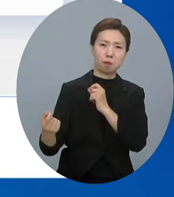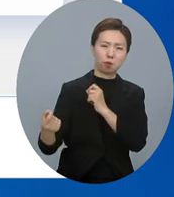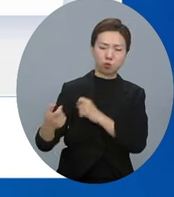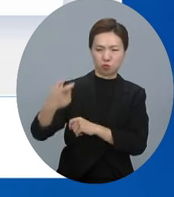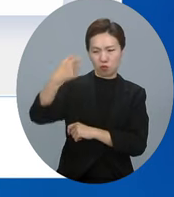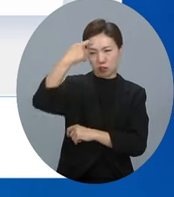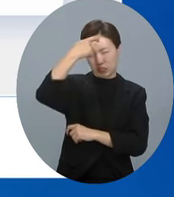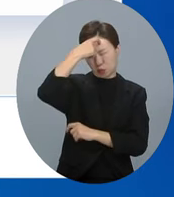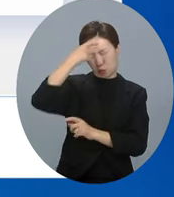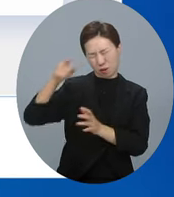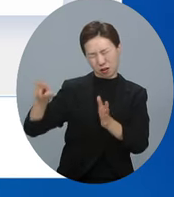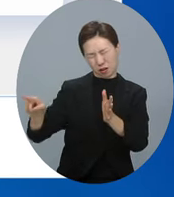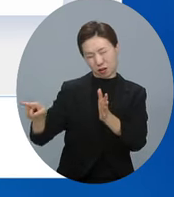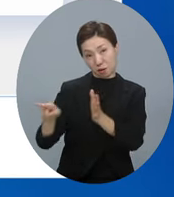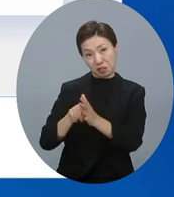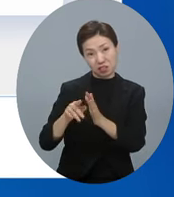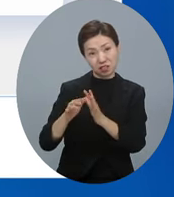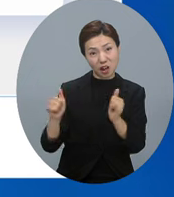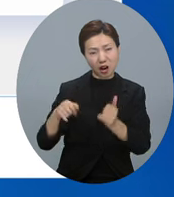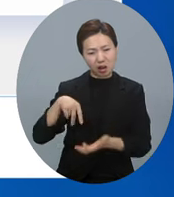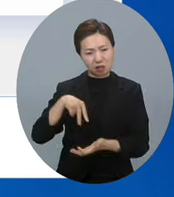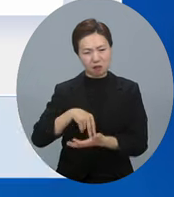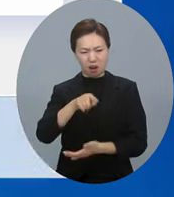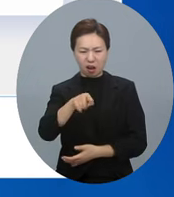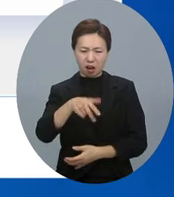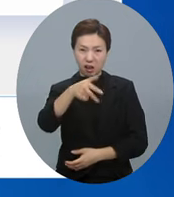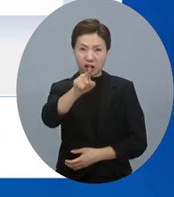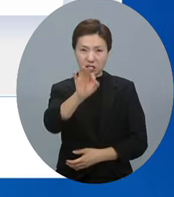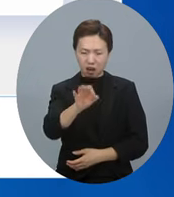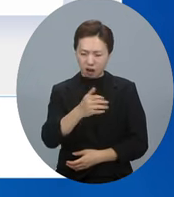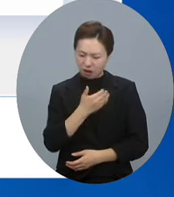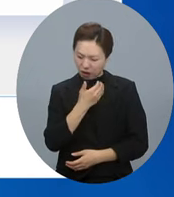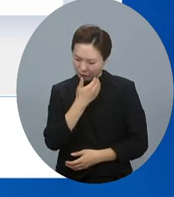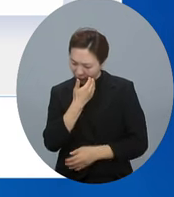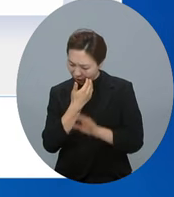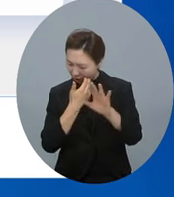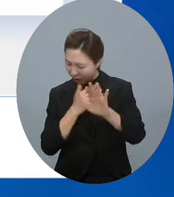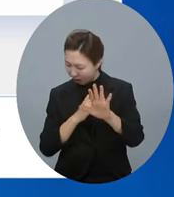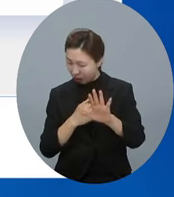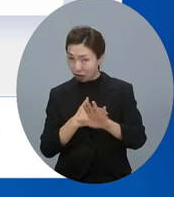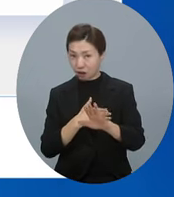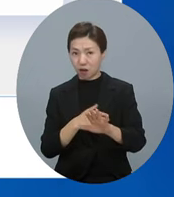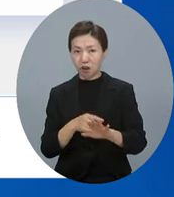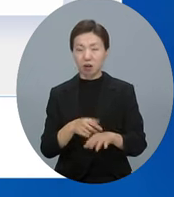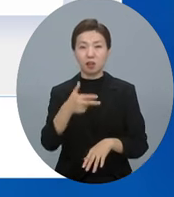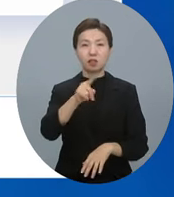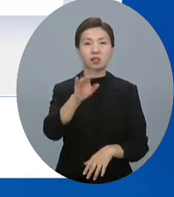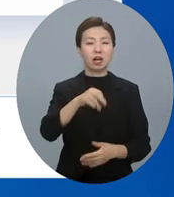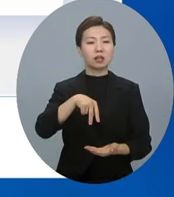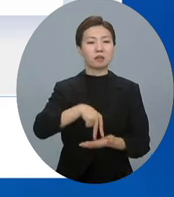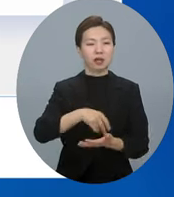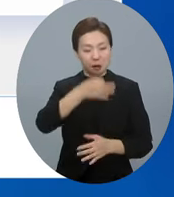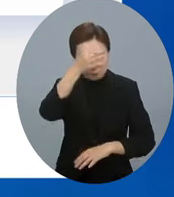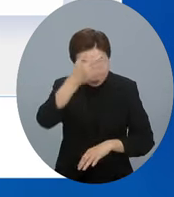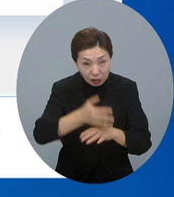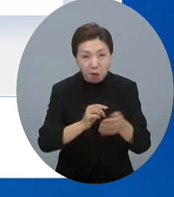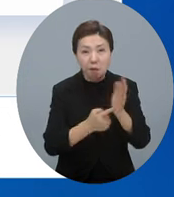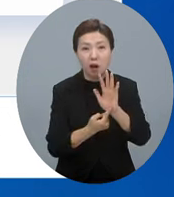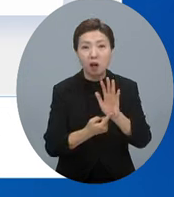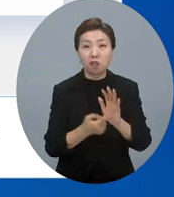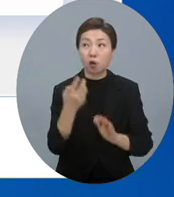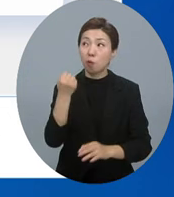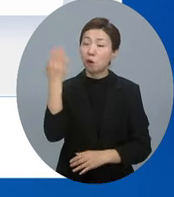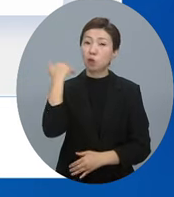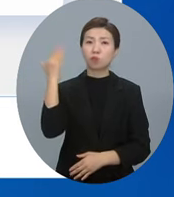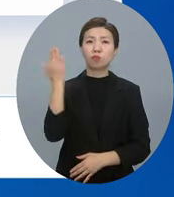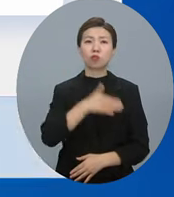유권자들 굉장히 좀 창피함을 주는 그런 발언인데요 본인이 사과했다고 하지만 최근까지 굉장히 정지되지 않은